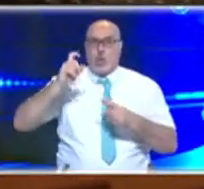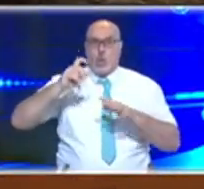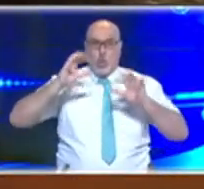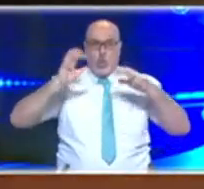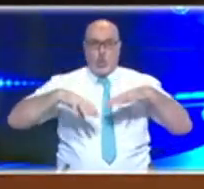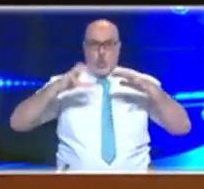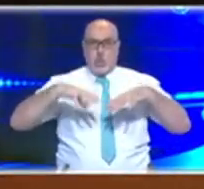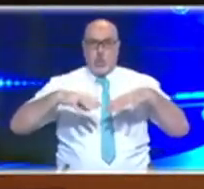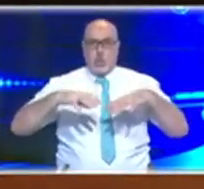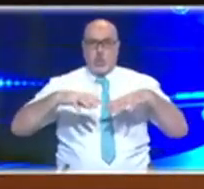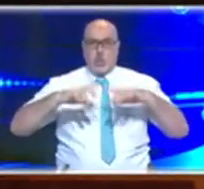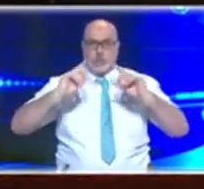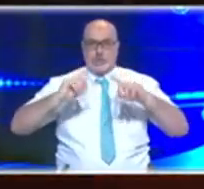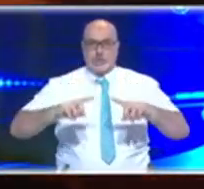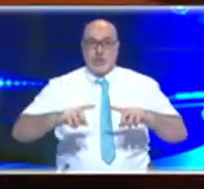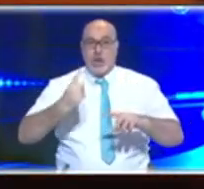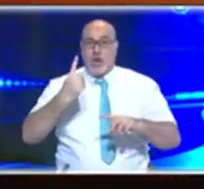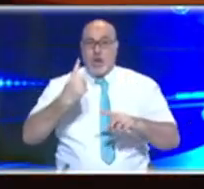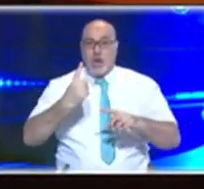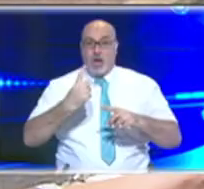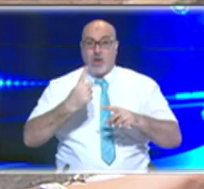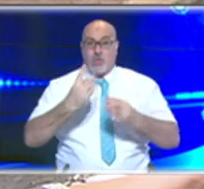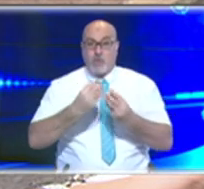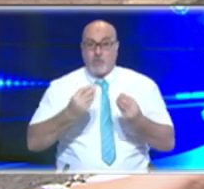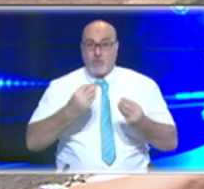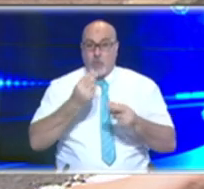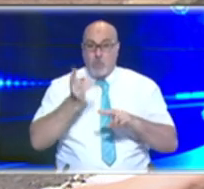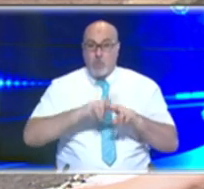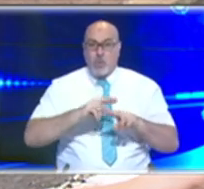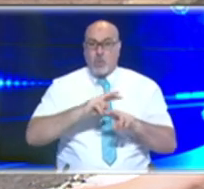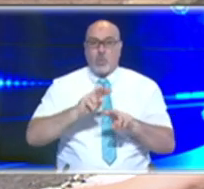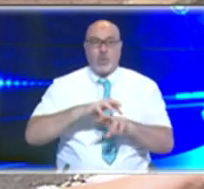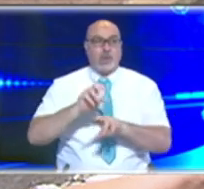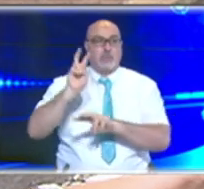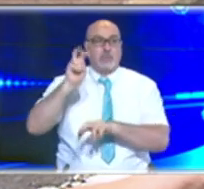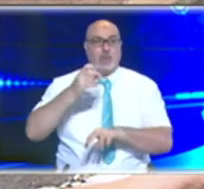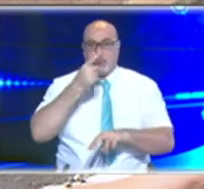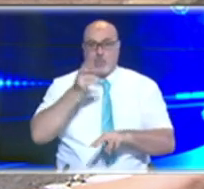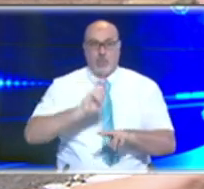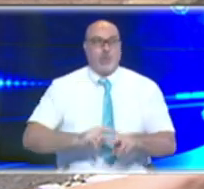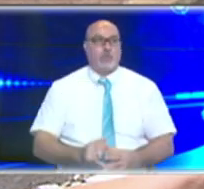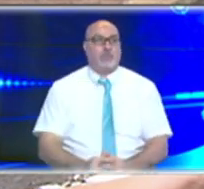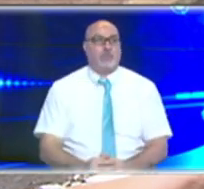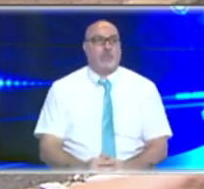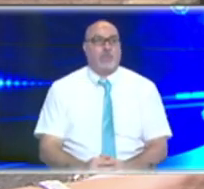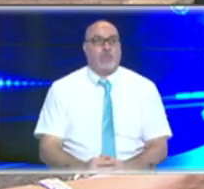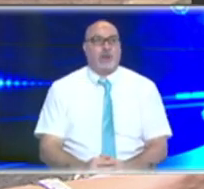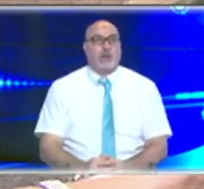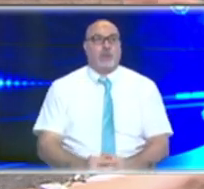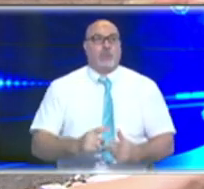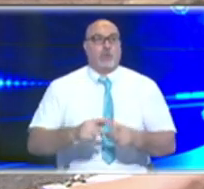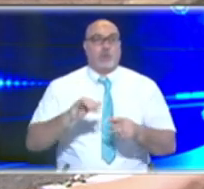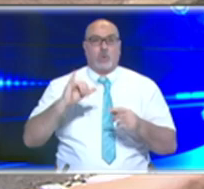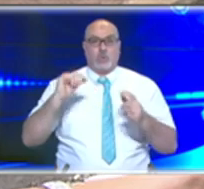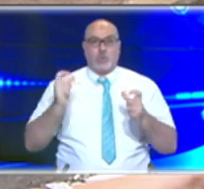الأمطار الرعدية في هلاك طفل بولاية ميلا. السبب تاع اول هو التهاون صراحه من طرف الاشغال العموميه وشركات